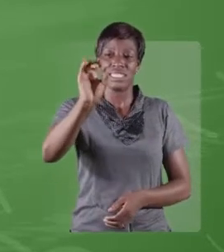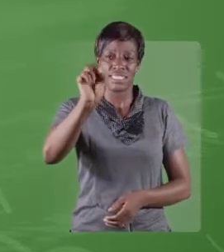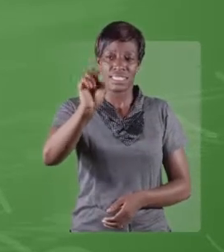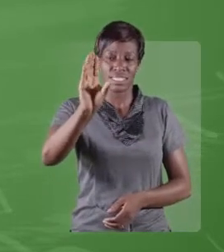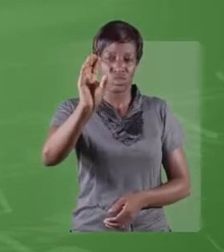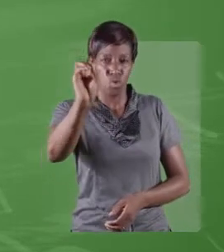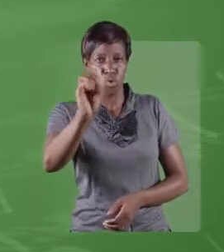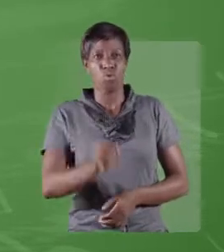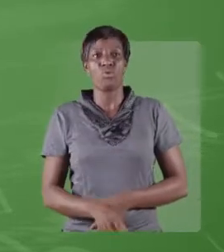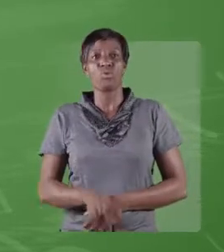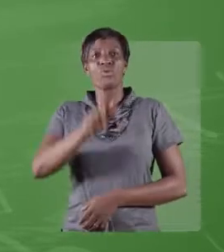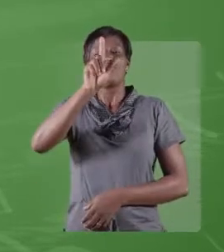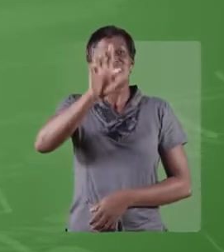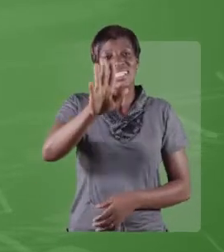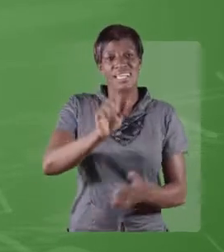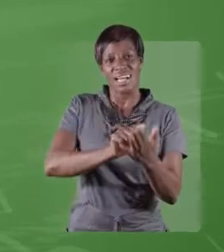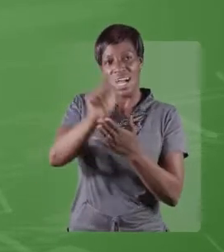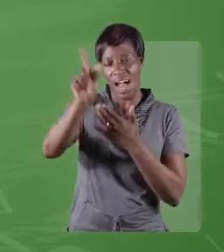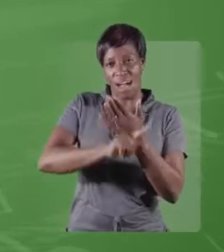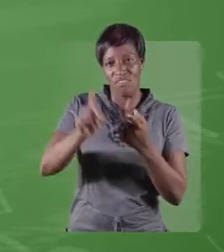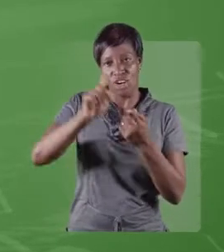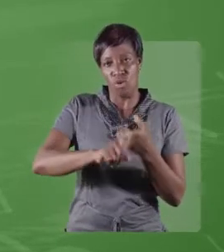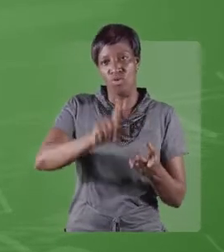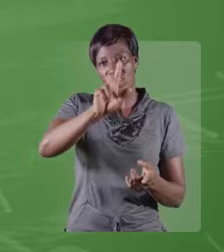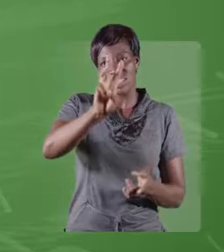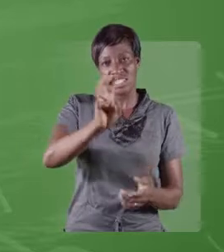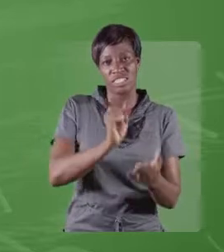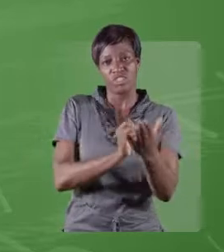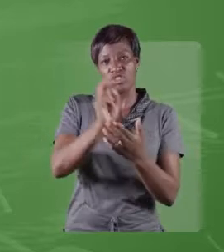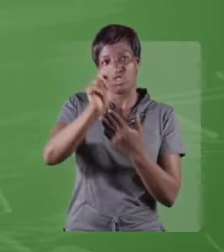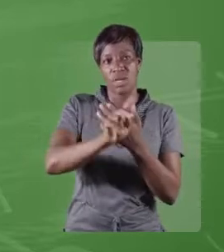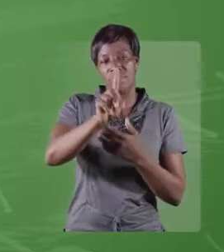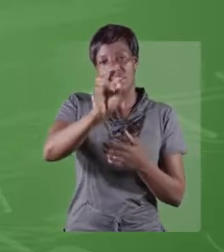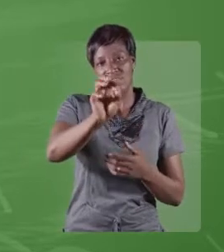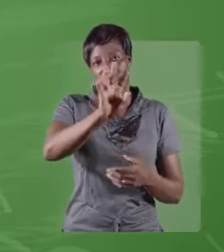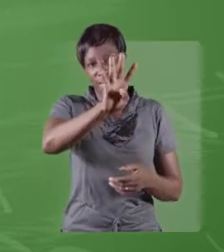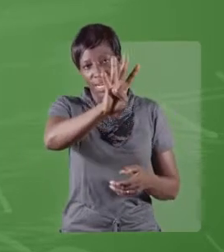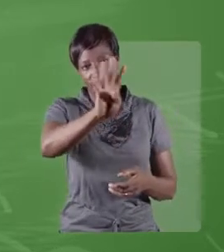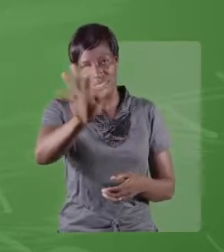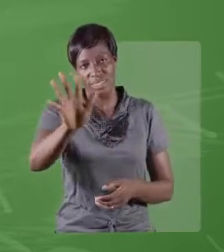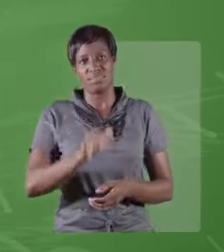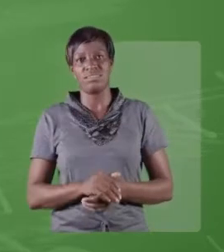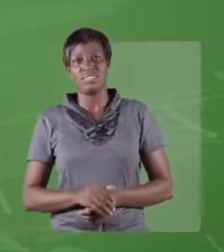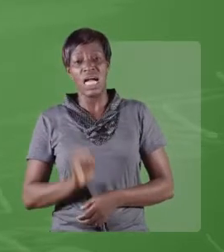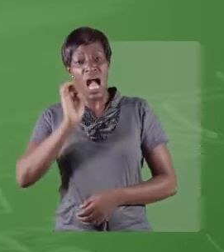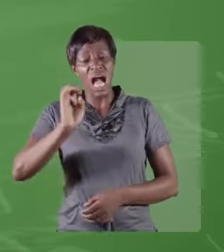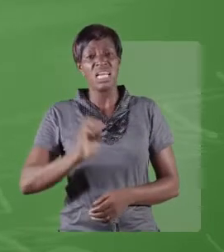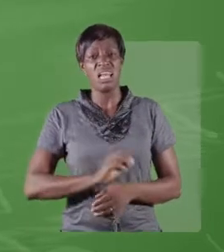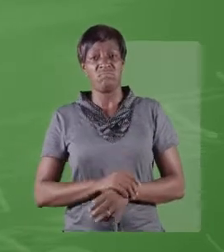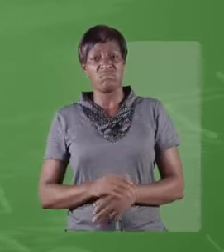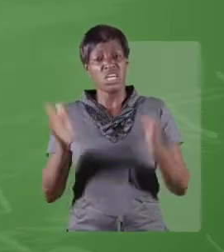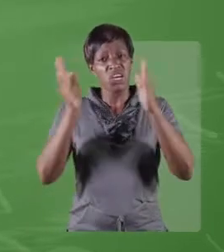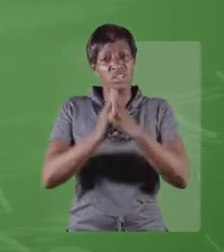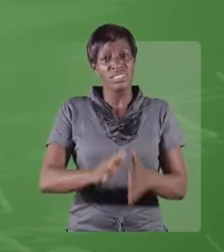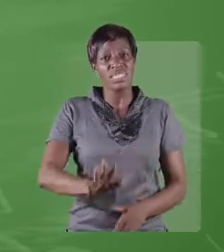avril au 26 juin 1945. Elle réunit 50 pays